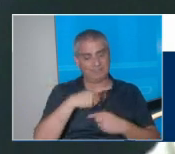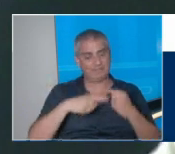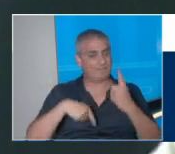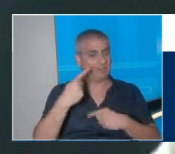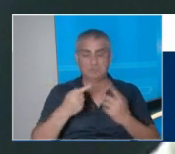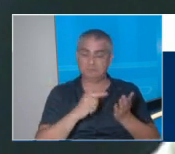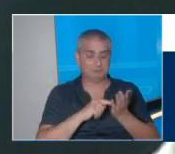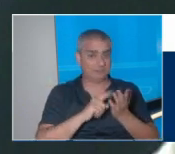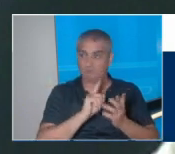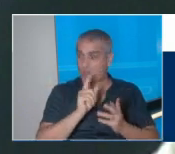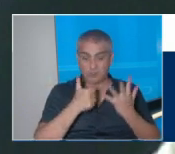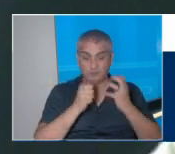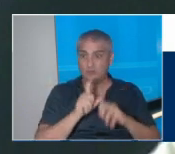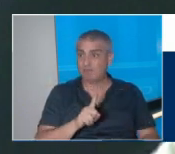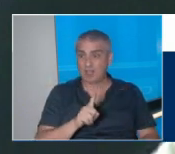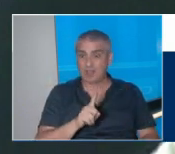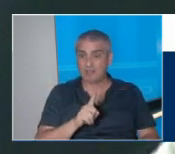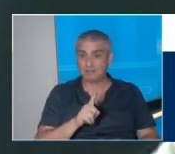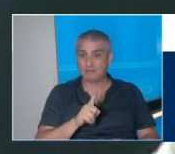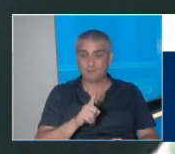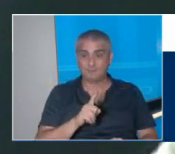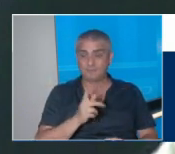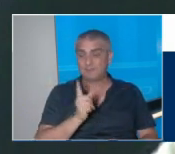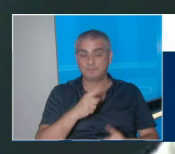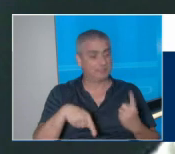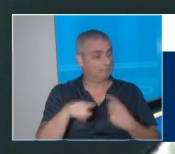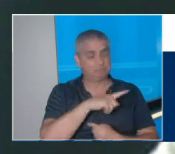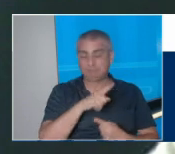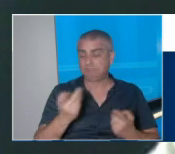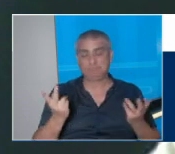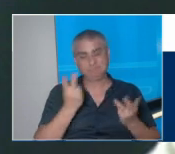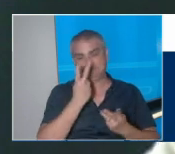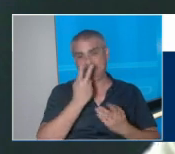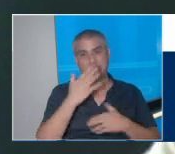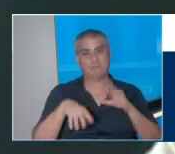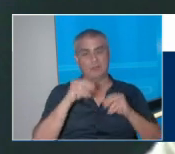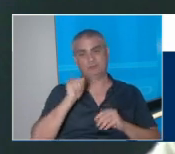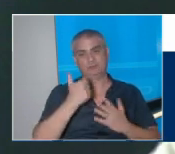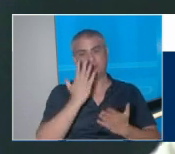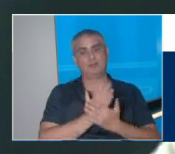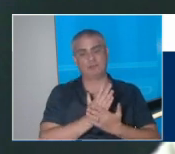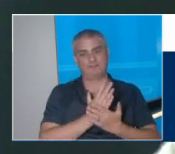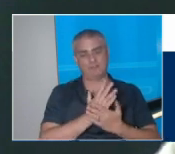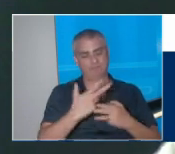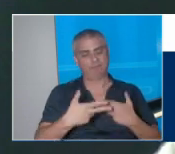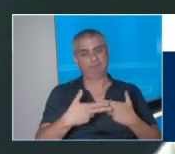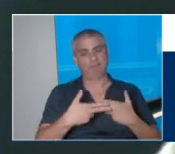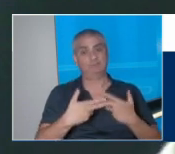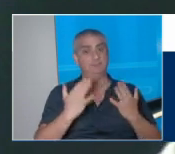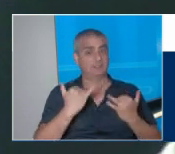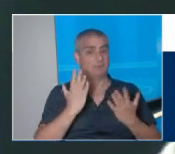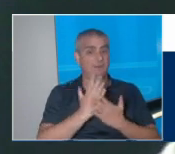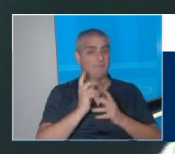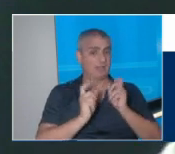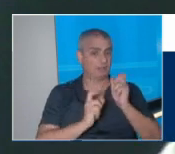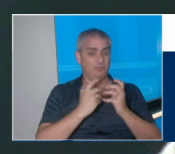כי אם לא יהיה 61 למי מהצדדים, אז כמובן שהבחירות השישיות כבר מעבר לפינה. יש היום כבר